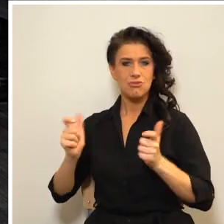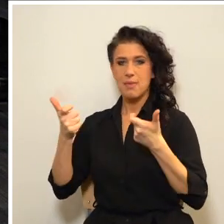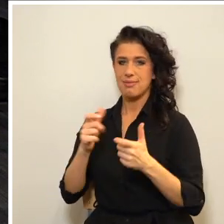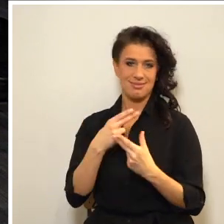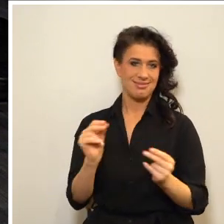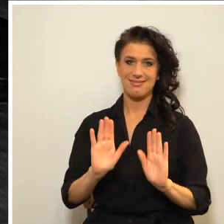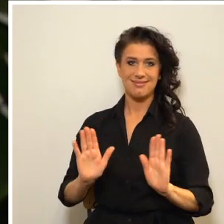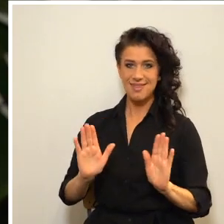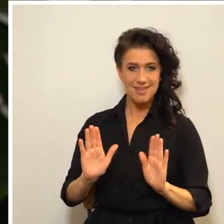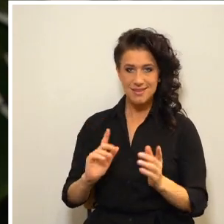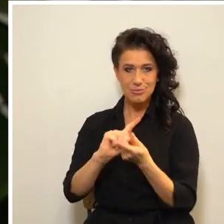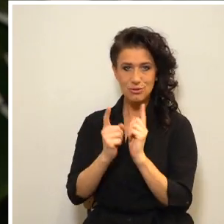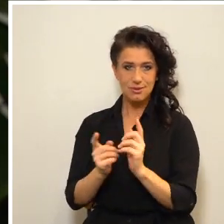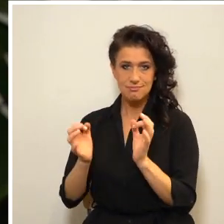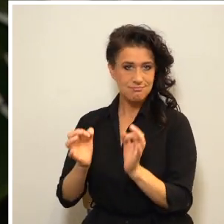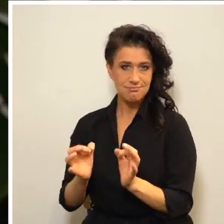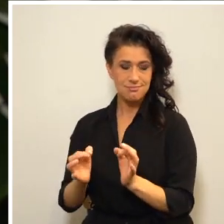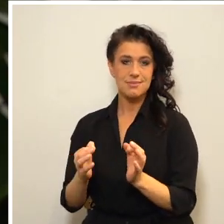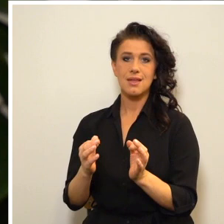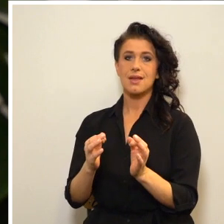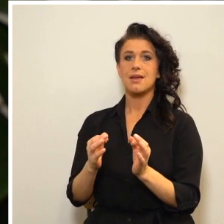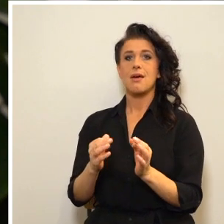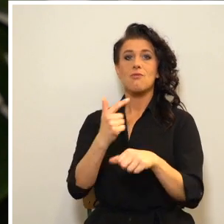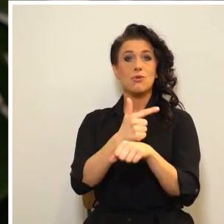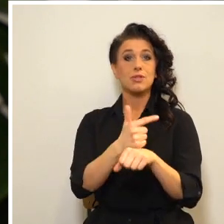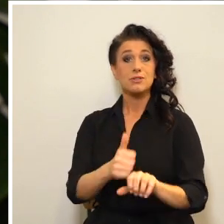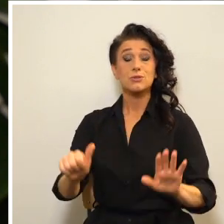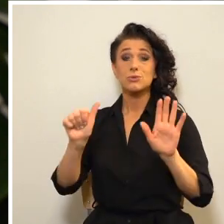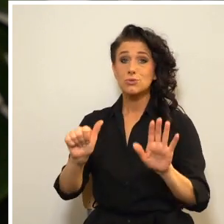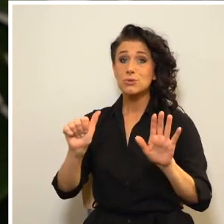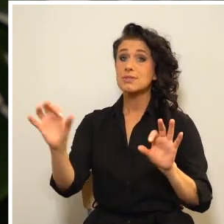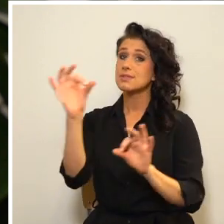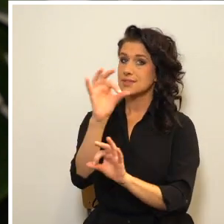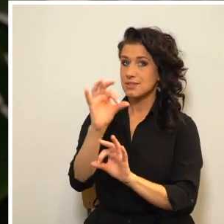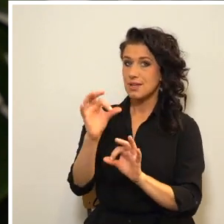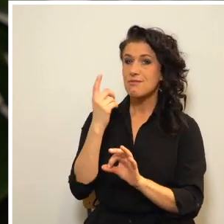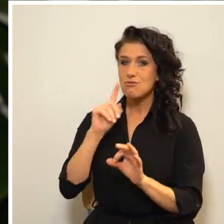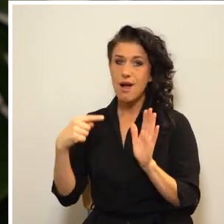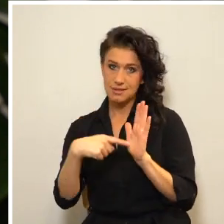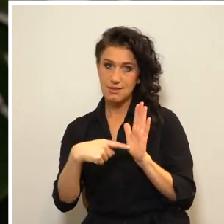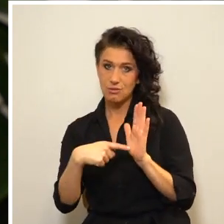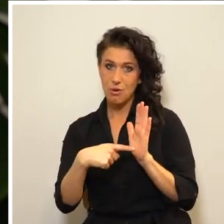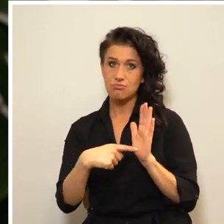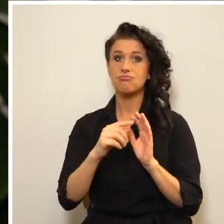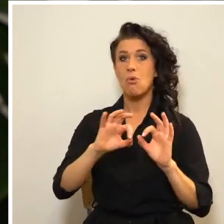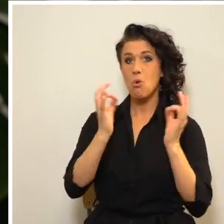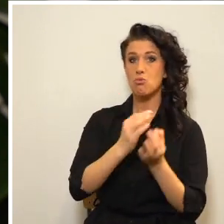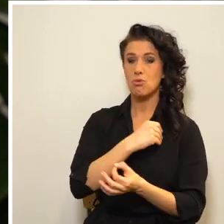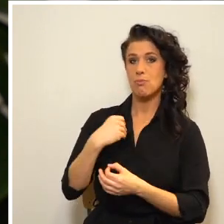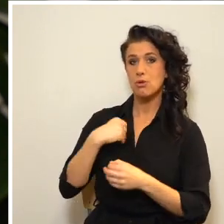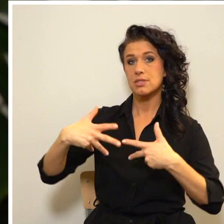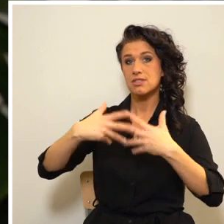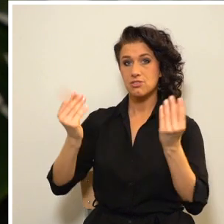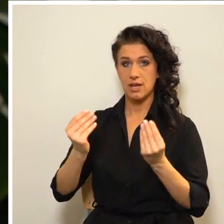dlatego spotkania ponieważ to właśnie 26 stycznia przypada Ogólnopolski Dzień